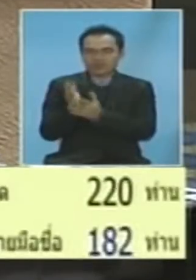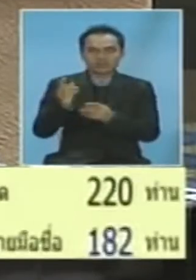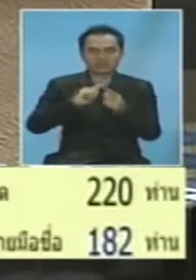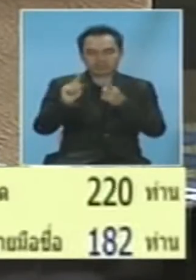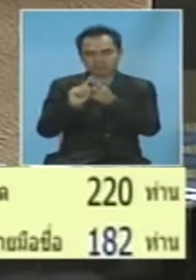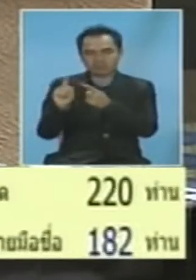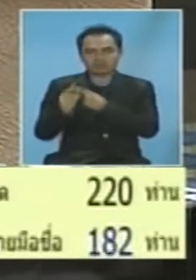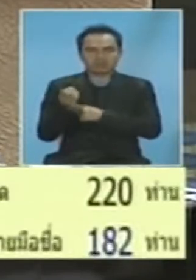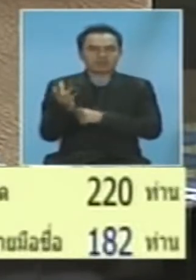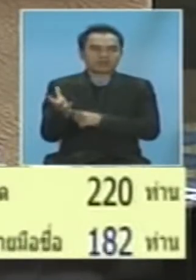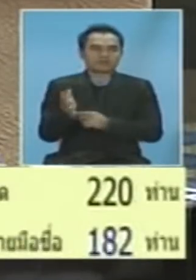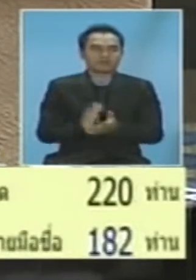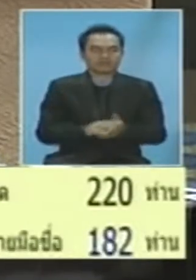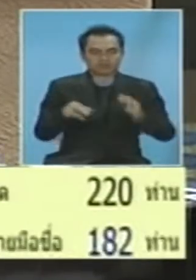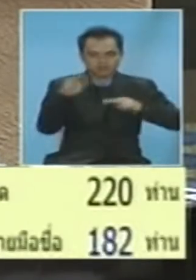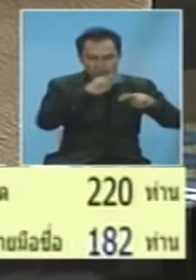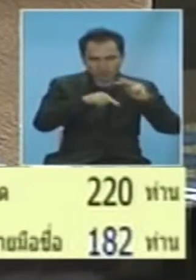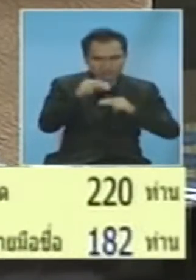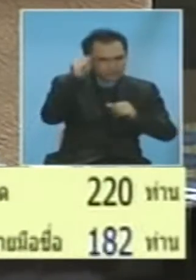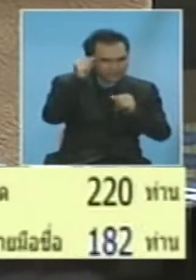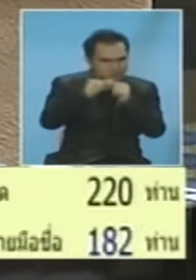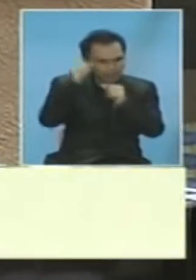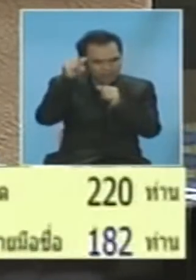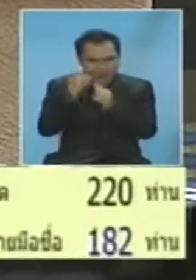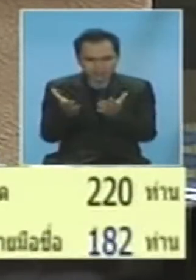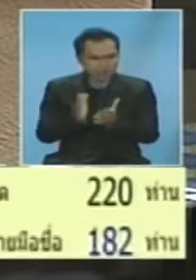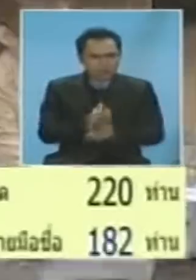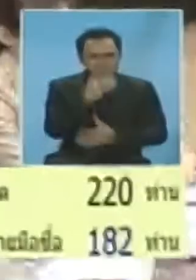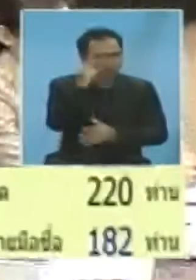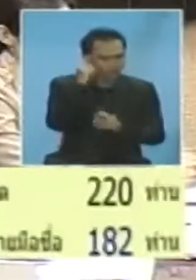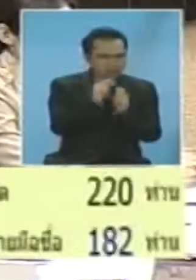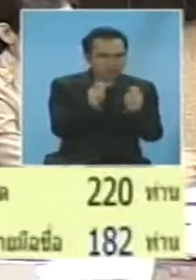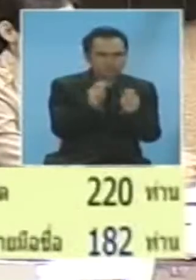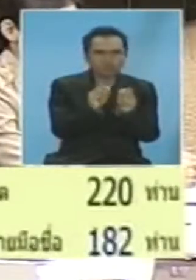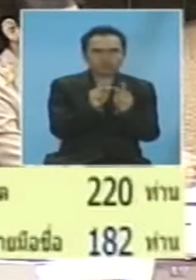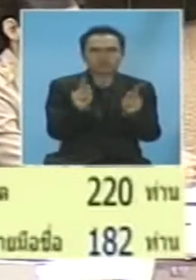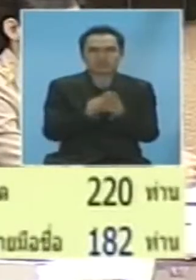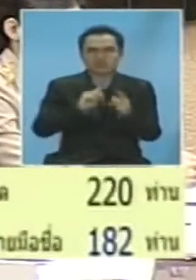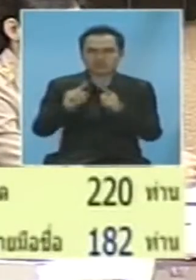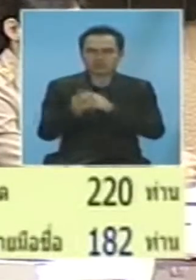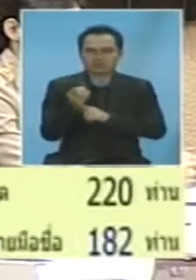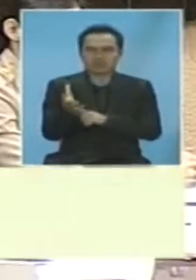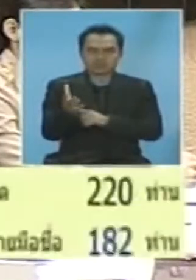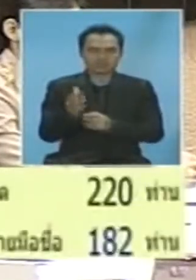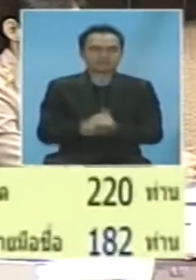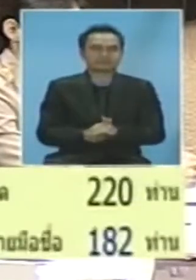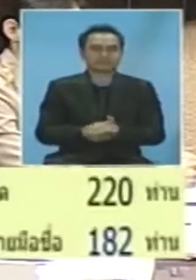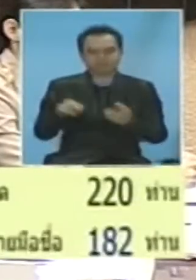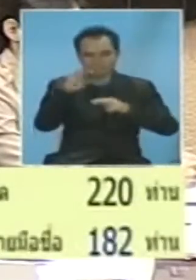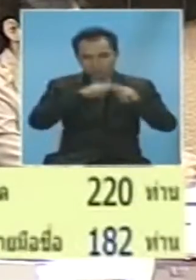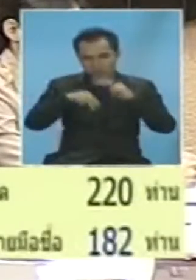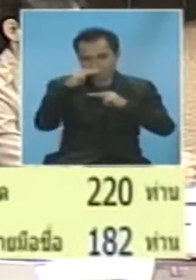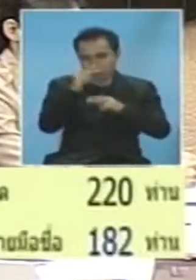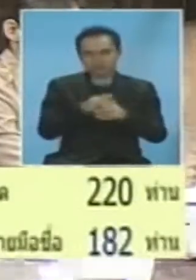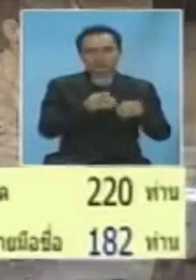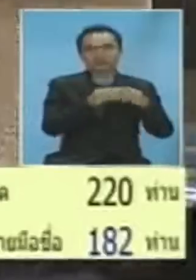ายจนไม่อาจที่จะจำได้หมดสิ้นแต่กระบวนการในการตั้งอนุกร